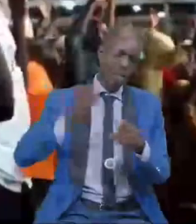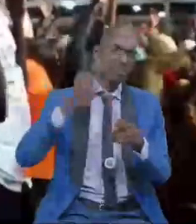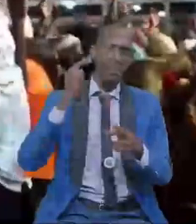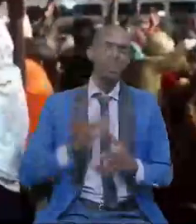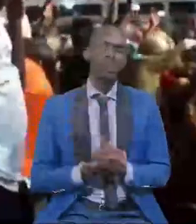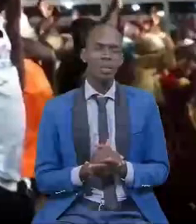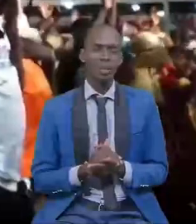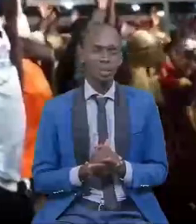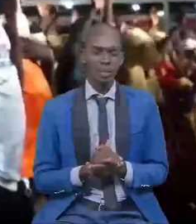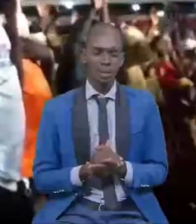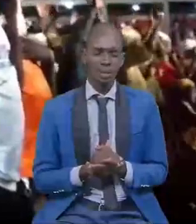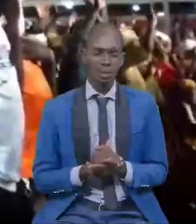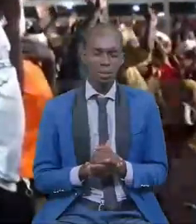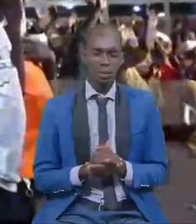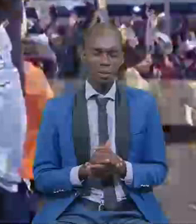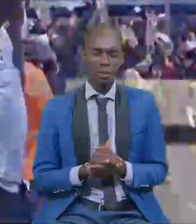Jésus.